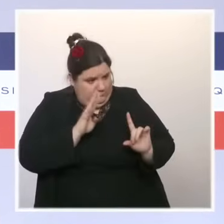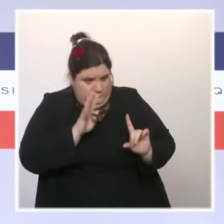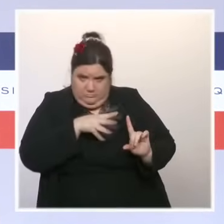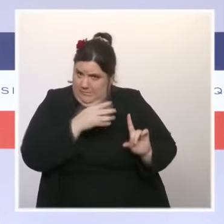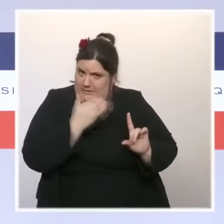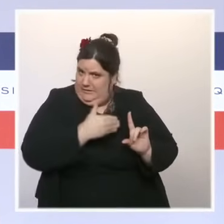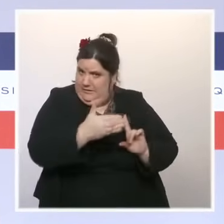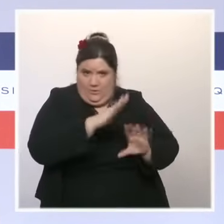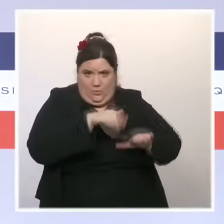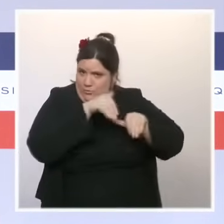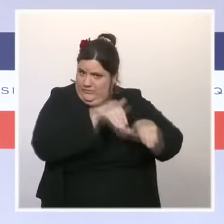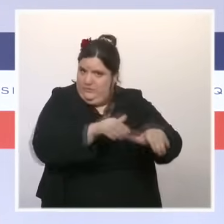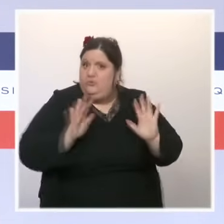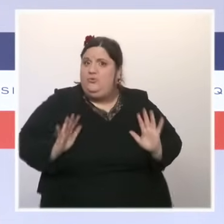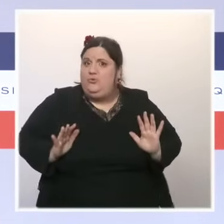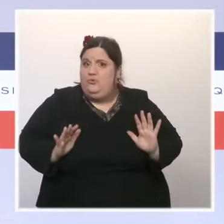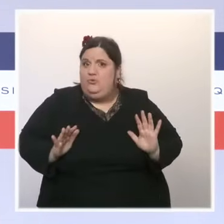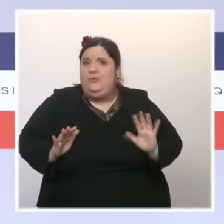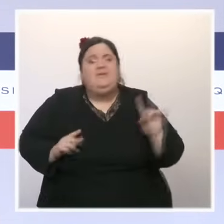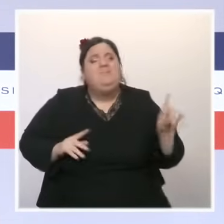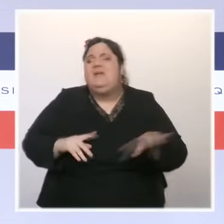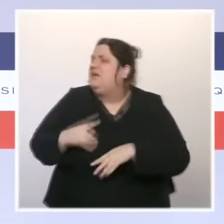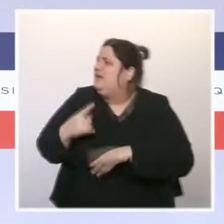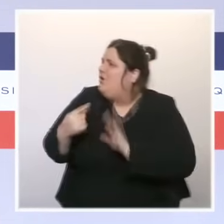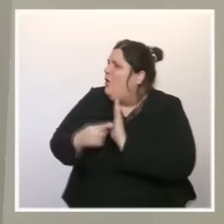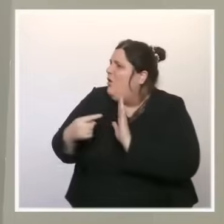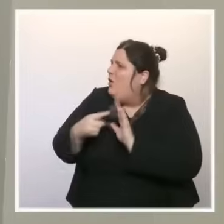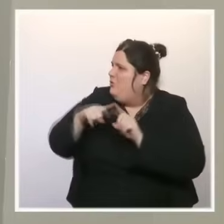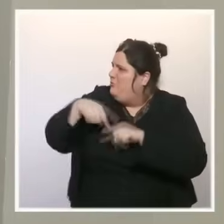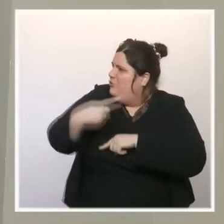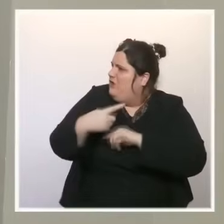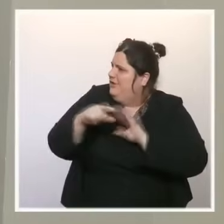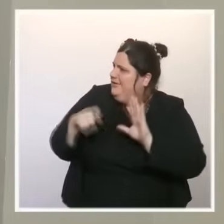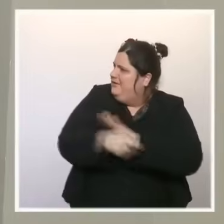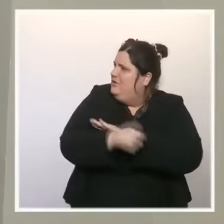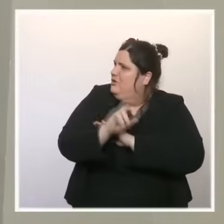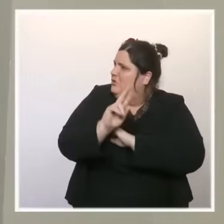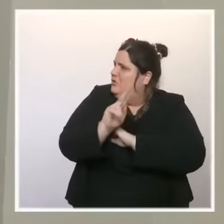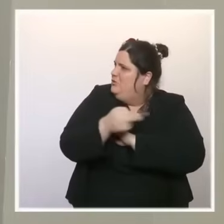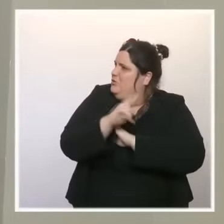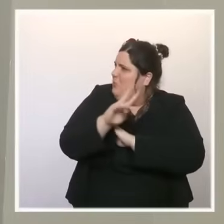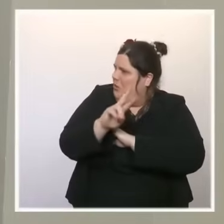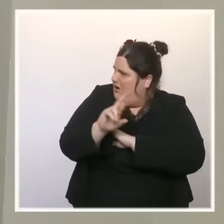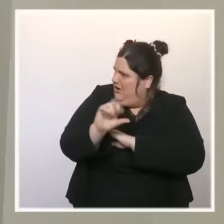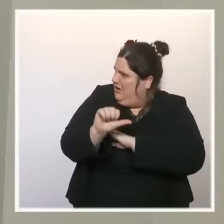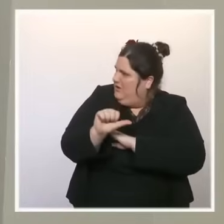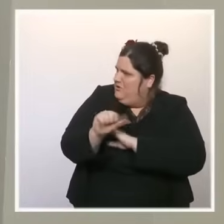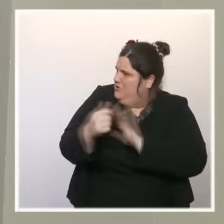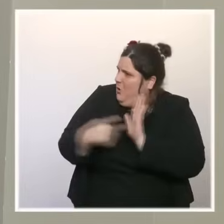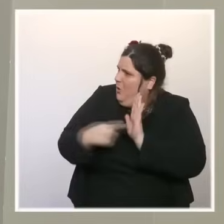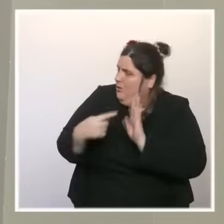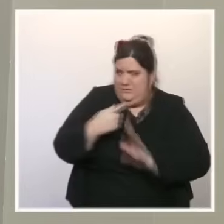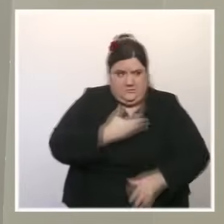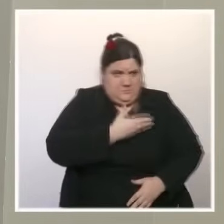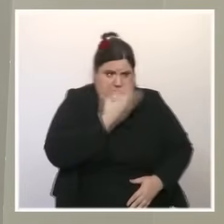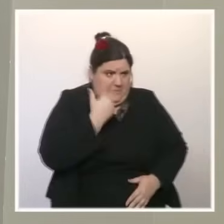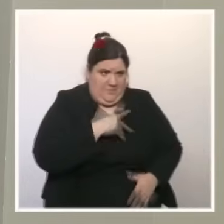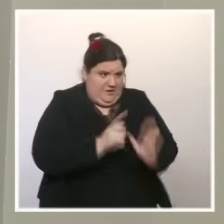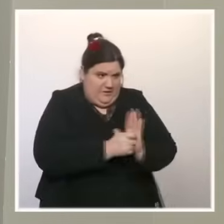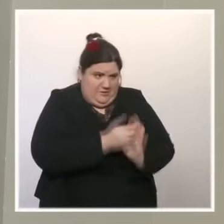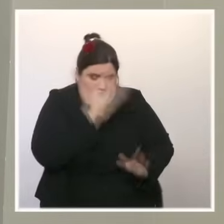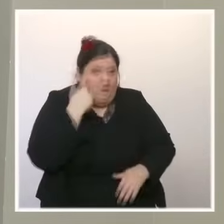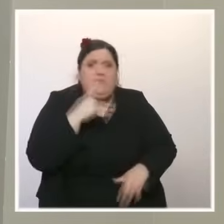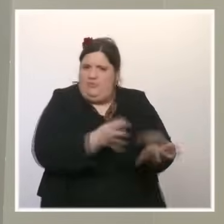Et ensuite, au-delà de l'UNROI, il a aussi prochain versement. n'avez pas la date. Vous n'avez pas la date. Mais je pense que vous l'avez trouvé. D'accord.